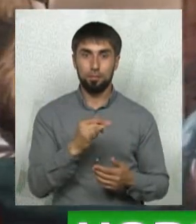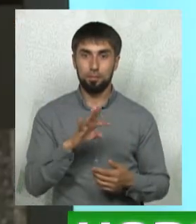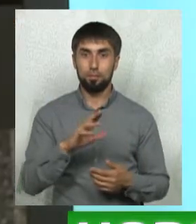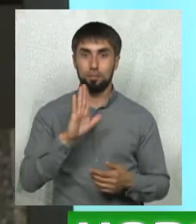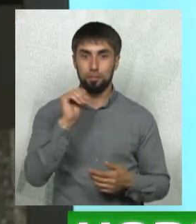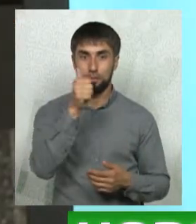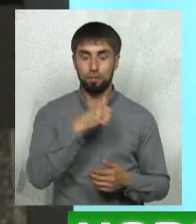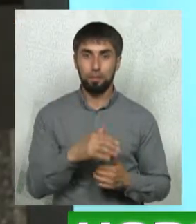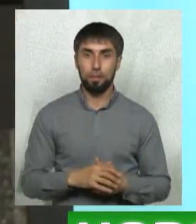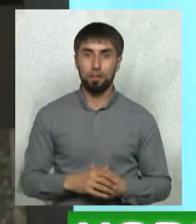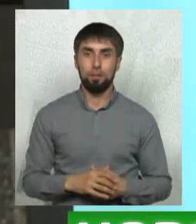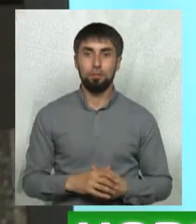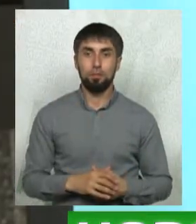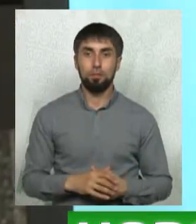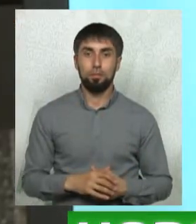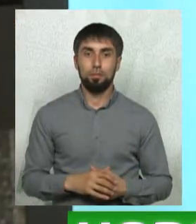год.